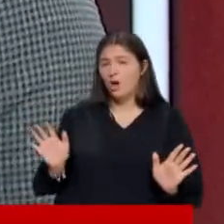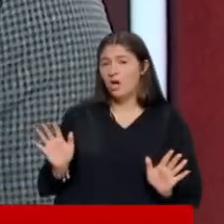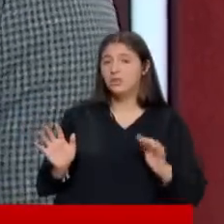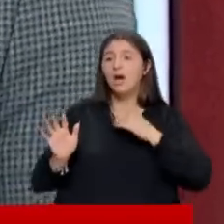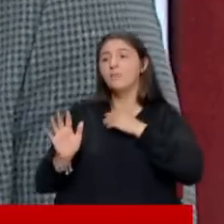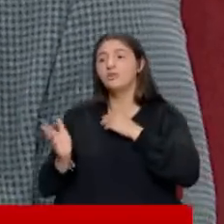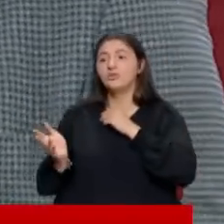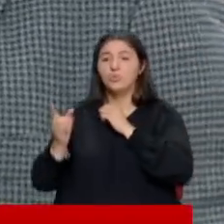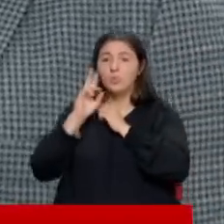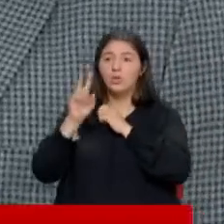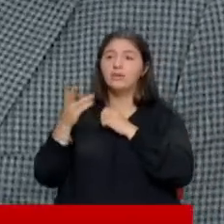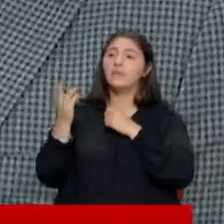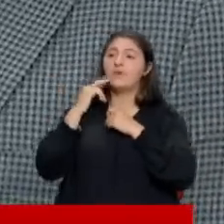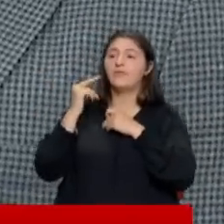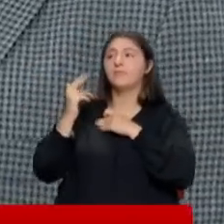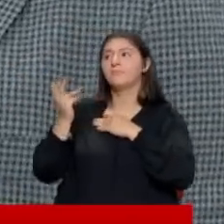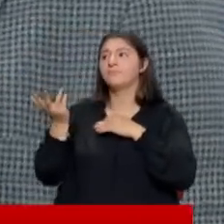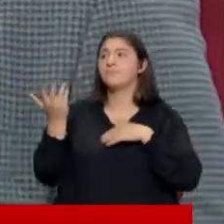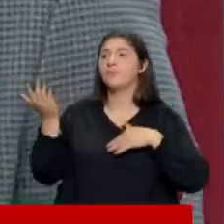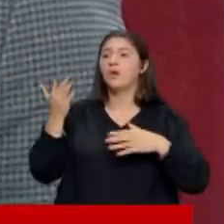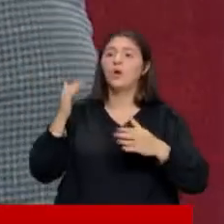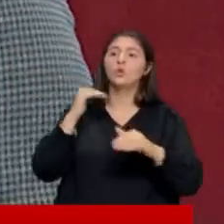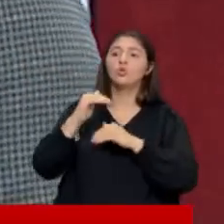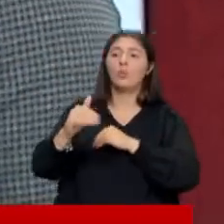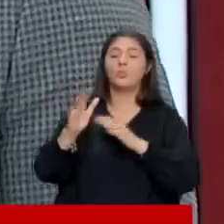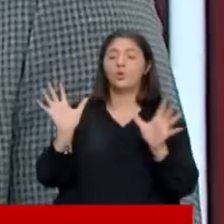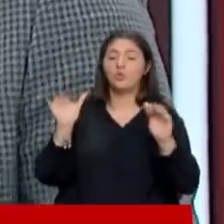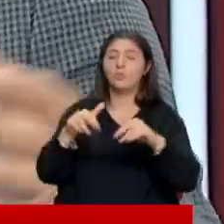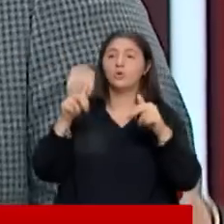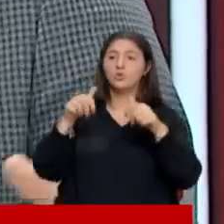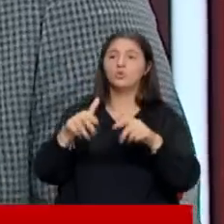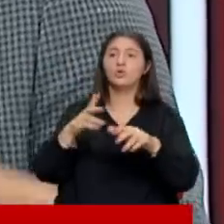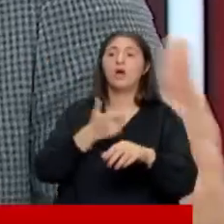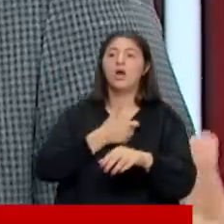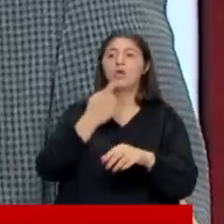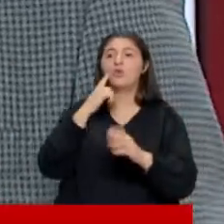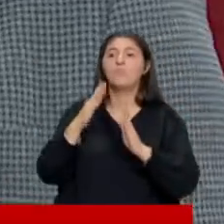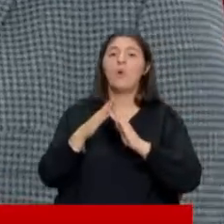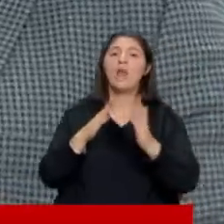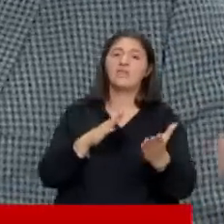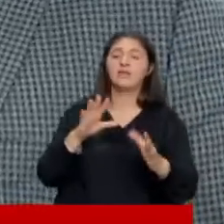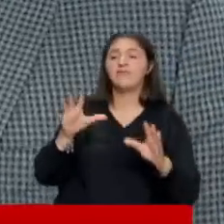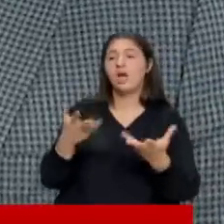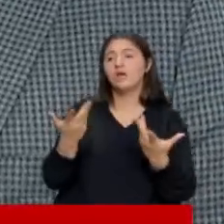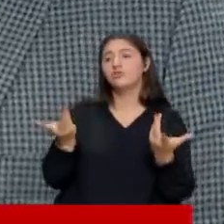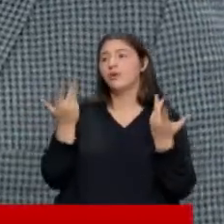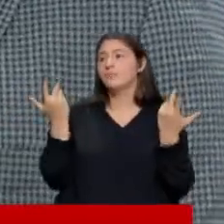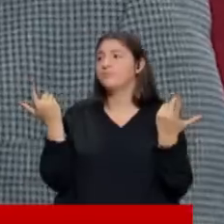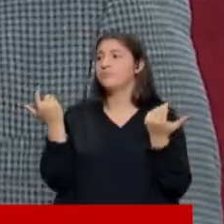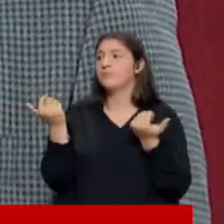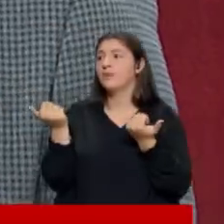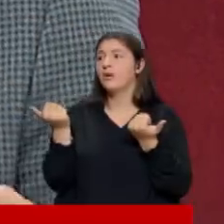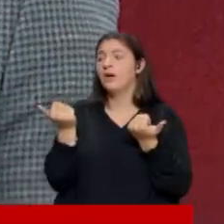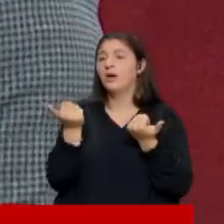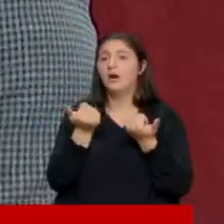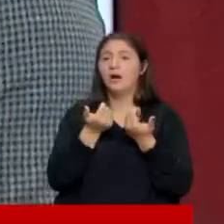ama işte görüyorsun Neymiş efendim toplu gösteri yürüyüş yasasına muhalefetten ya da işte Bilmem